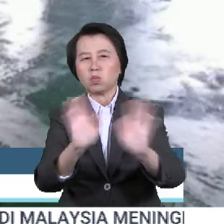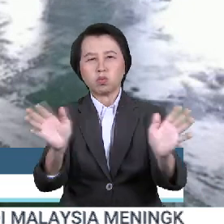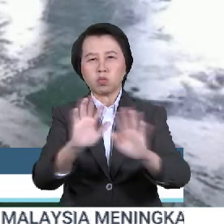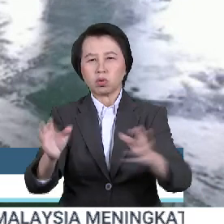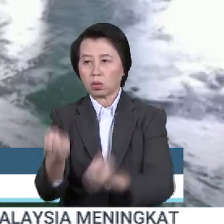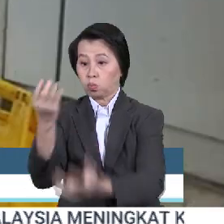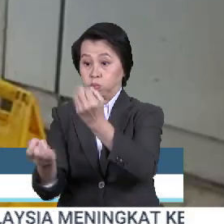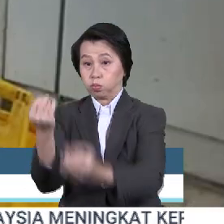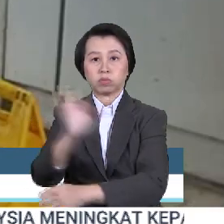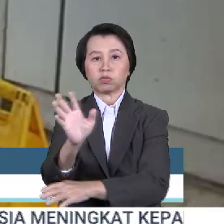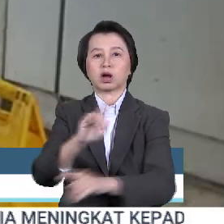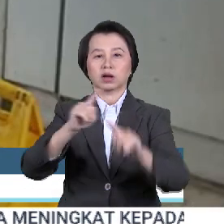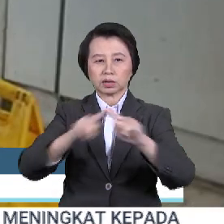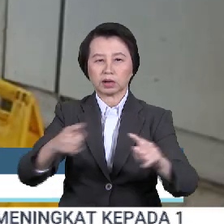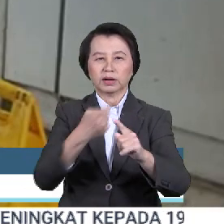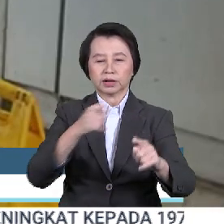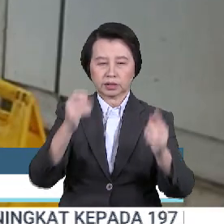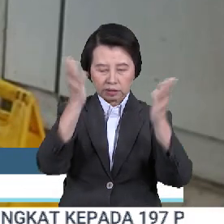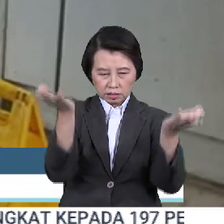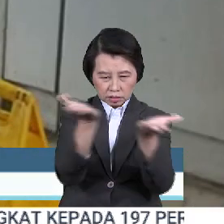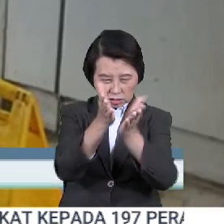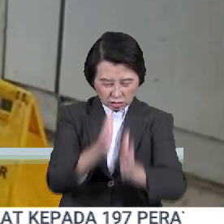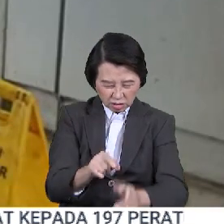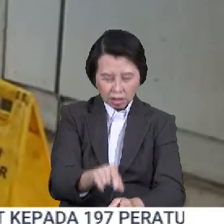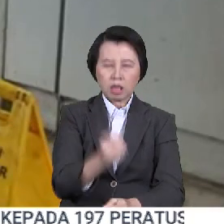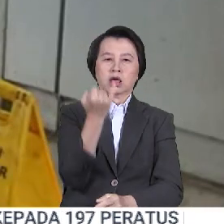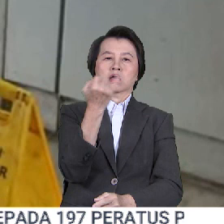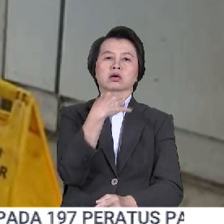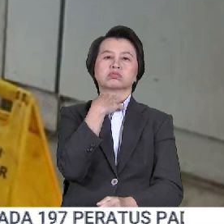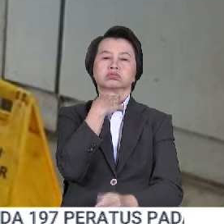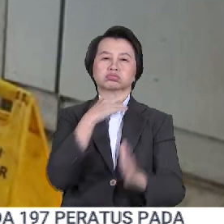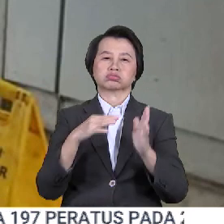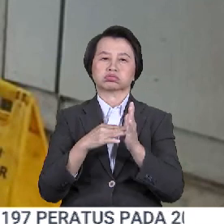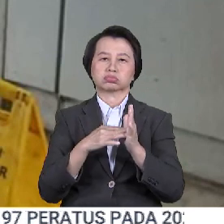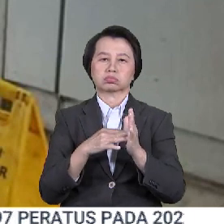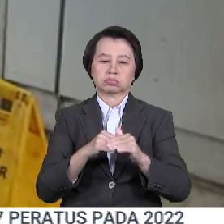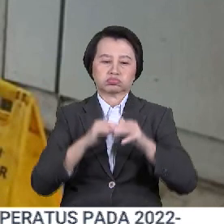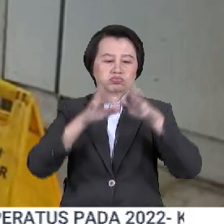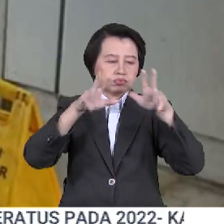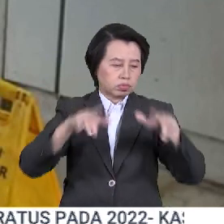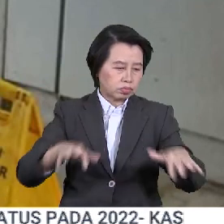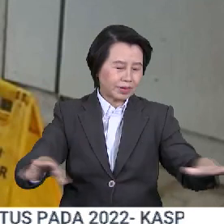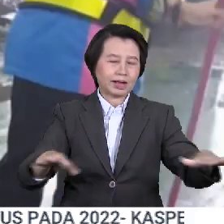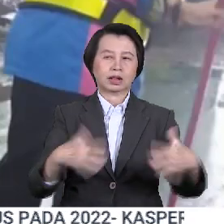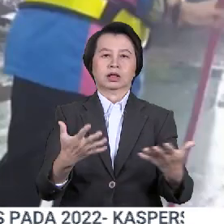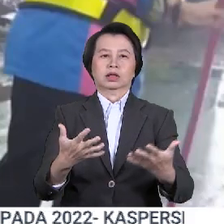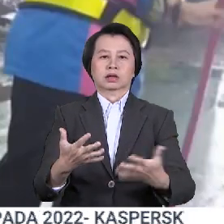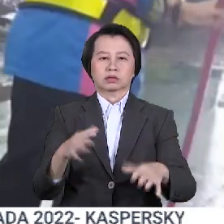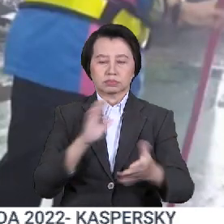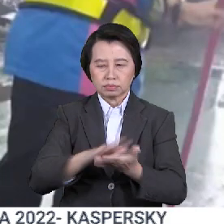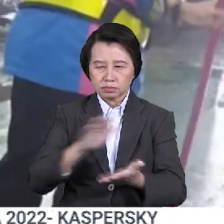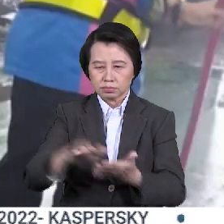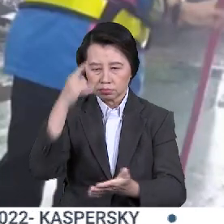kumbohan sebaliknya shinki yang tersumbat Pelaksanaan kerja pembersihan disegerakan bagi memberi keselisahan kepada